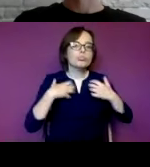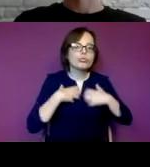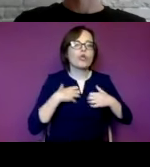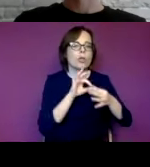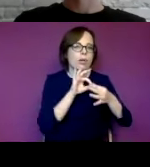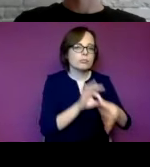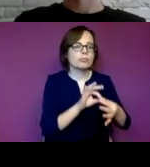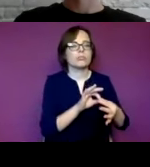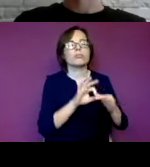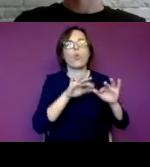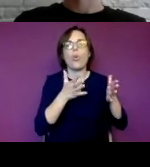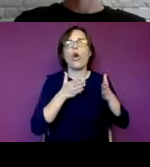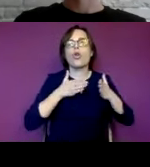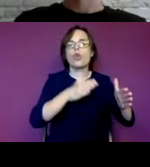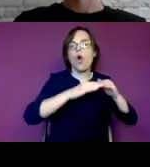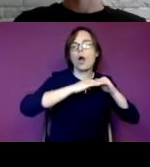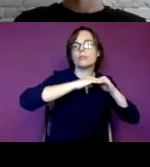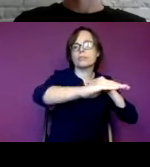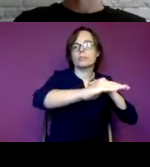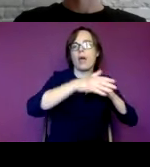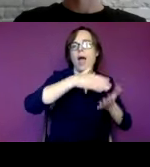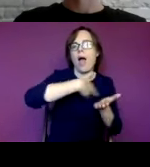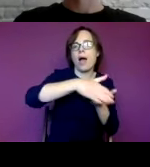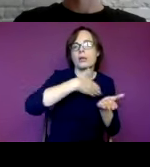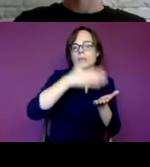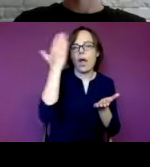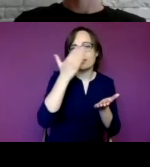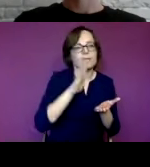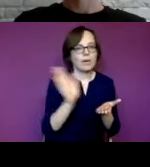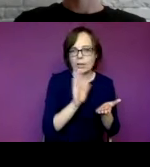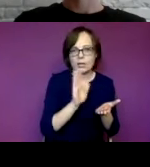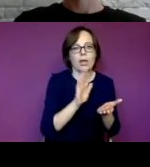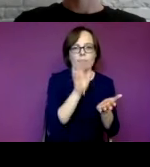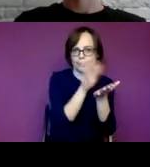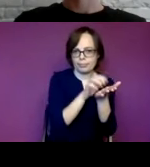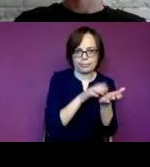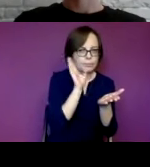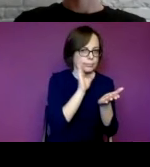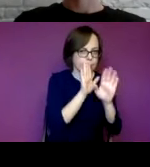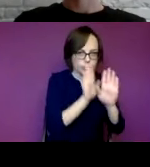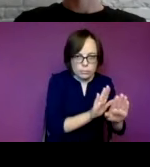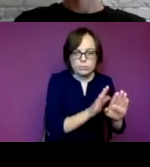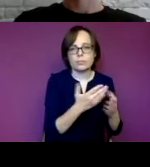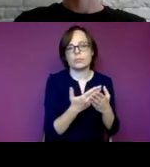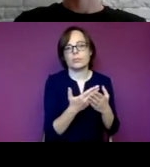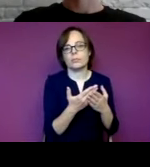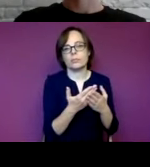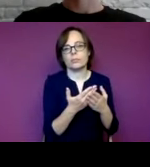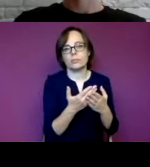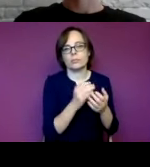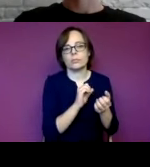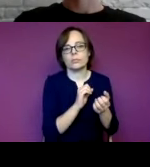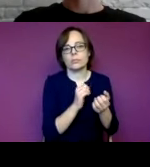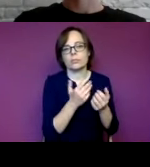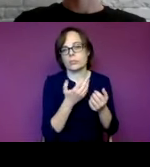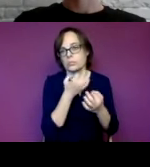szutrowe, nieasfaltowanie ich, i gdzieś nieplanowanie trochę tych wsi, żeby tak generycznie narastały. Czy